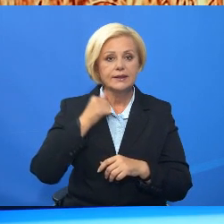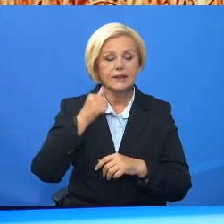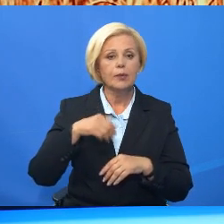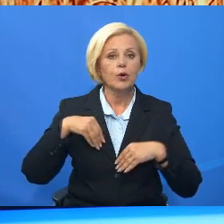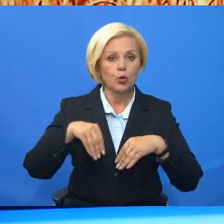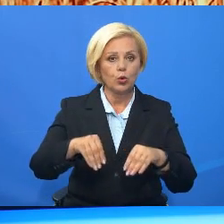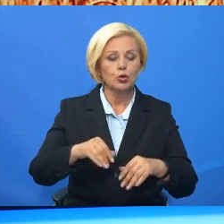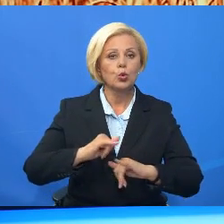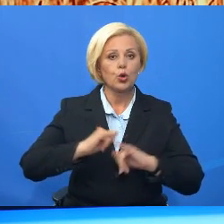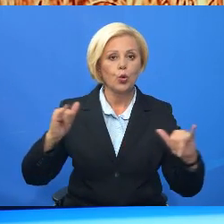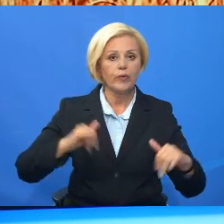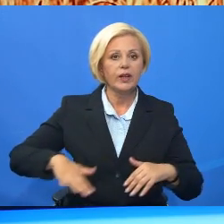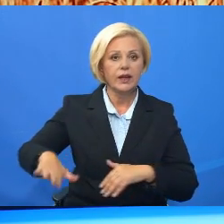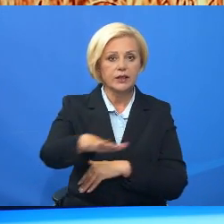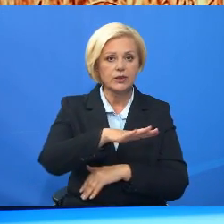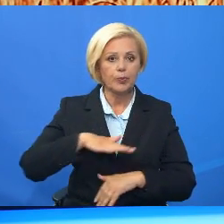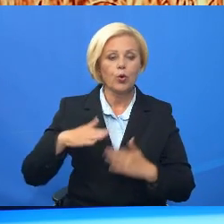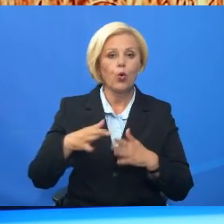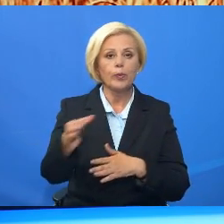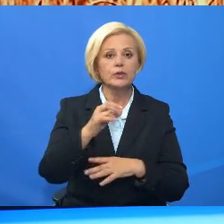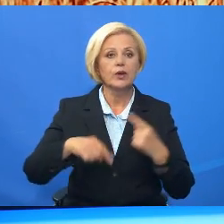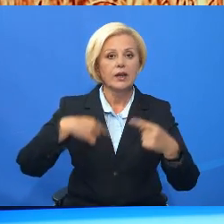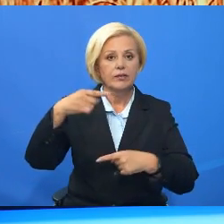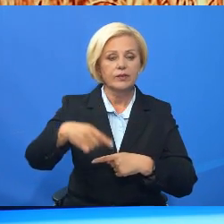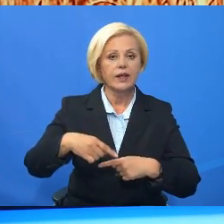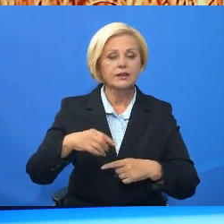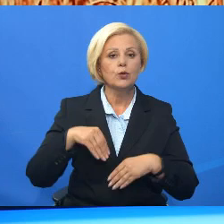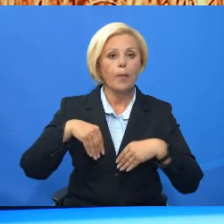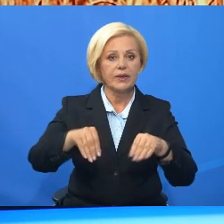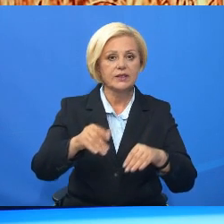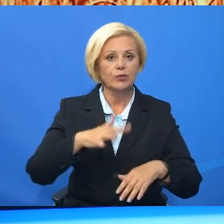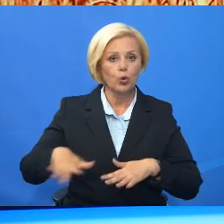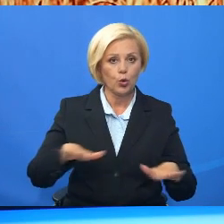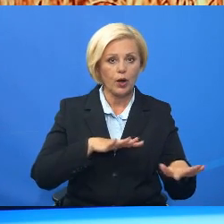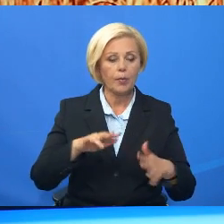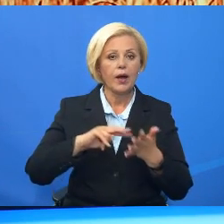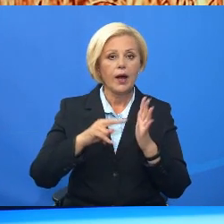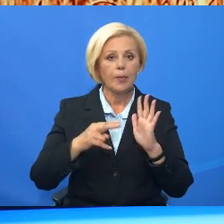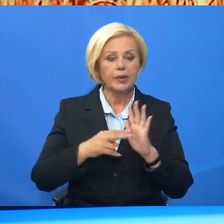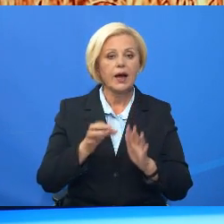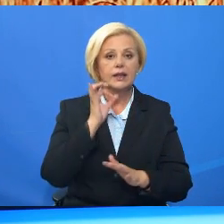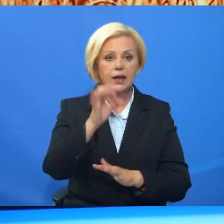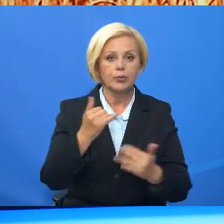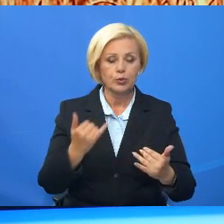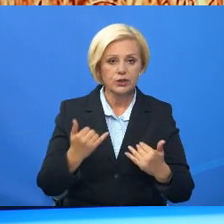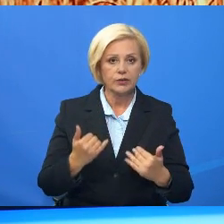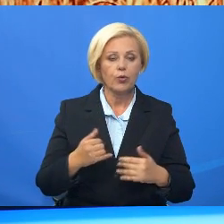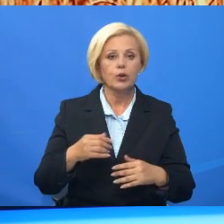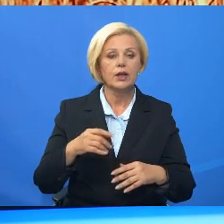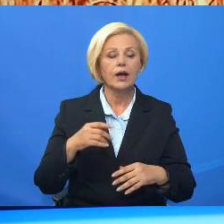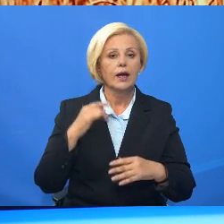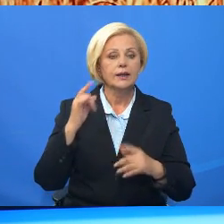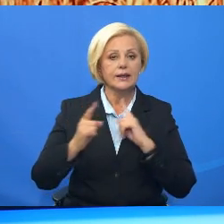структуры пасяўных плошчаў Гомельскай вобласці ў наступную пасяўную кампанію. Планы агучыў сёння на апаратнай нарадзе ў